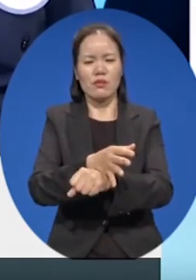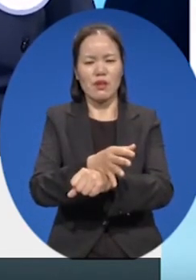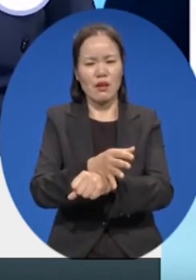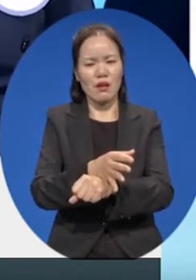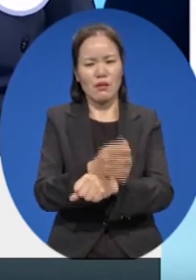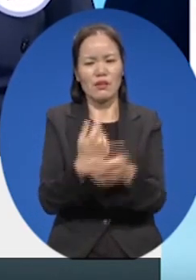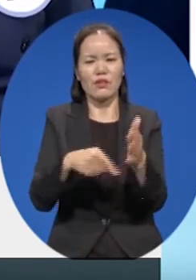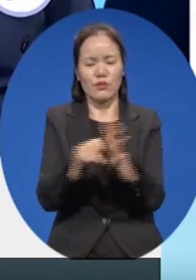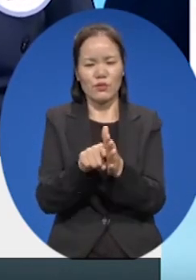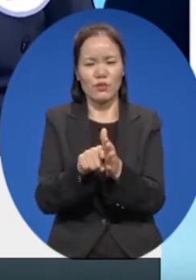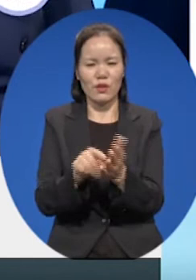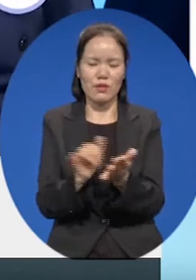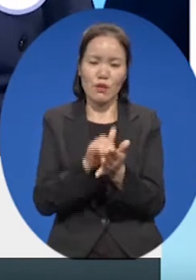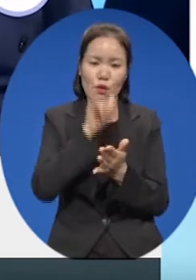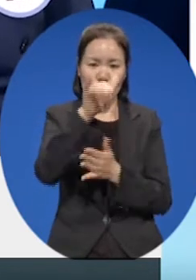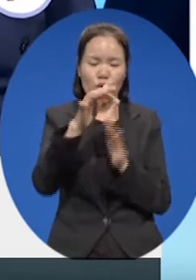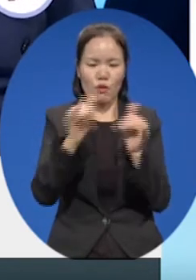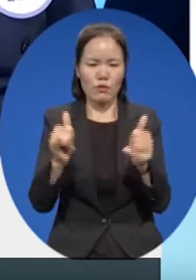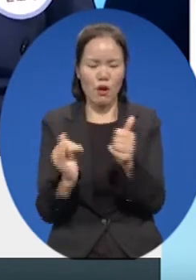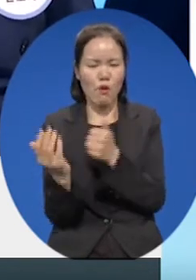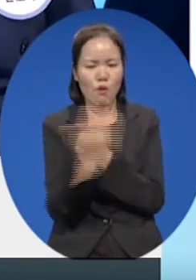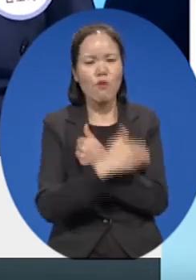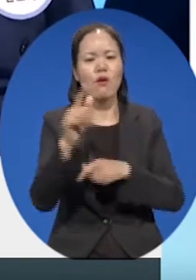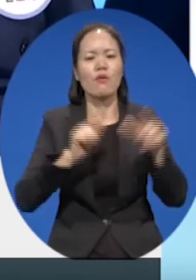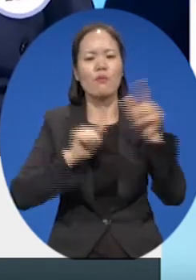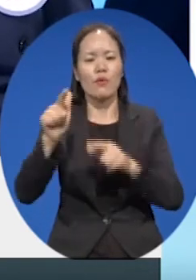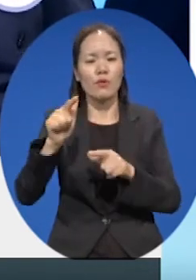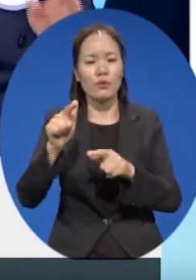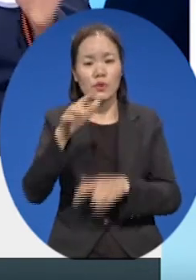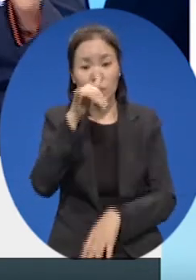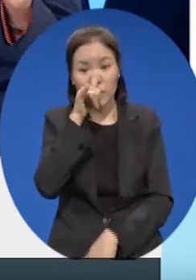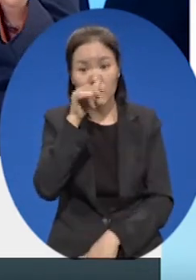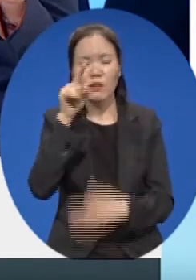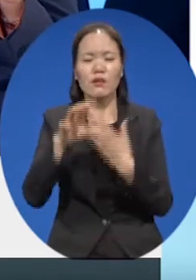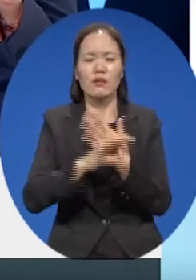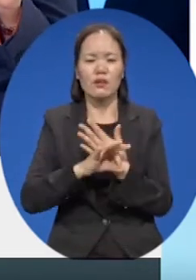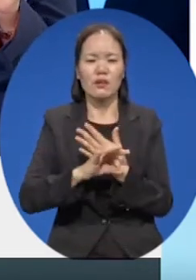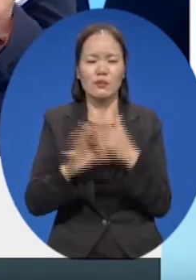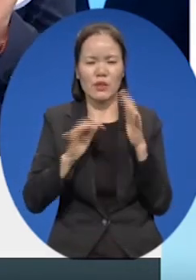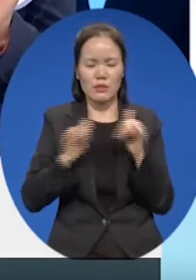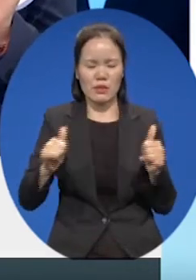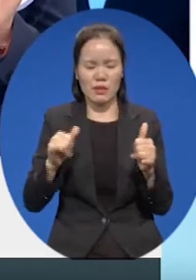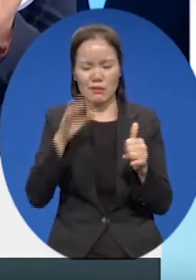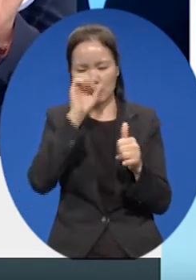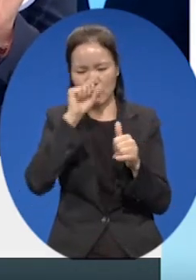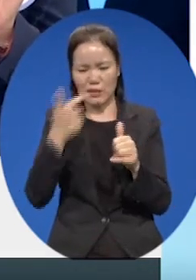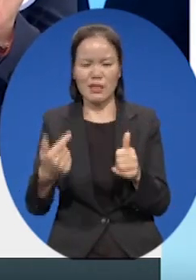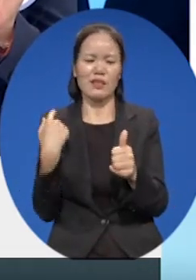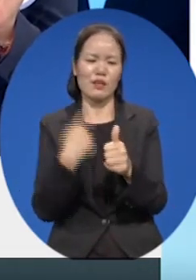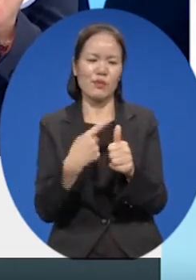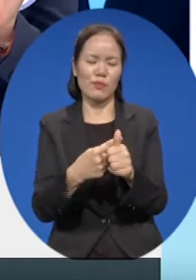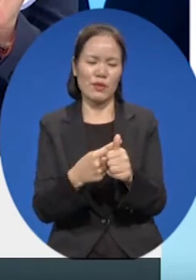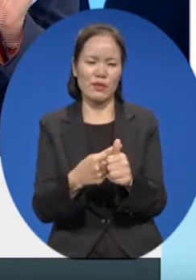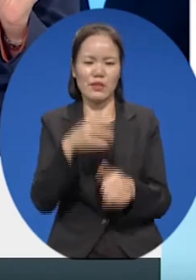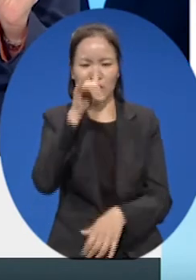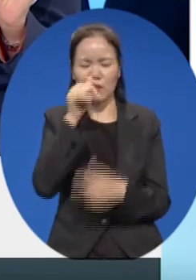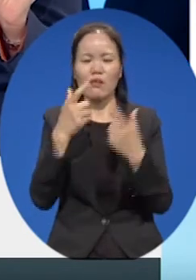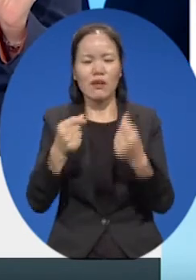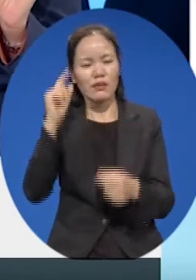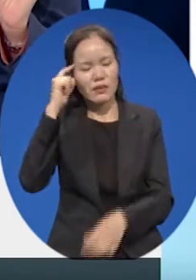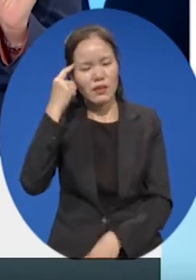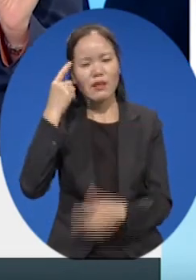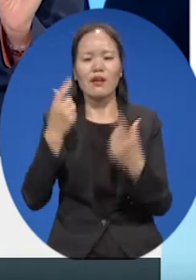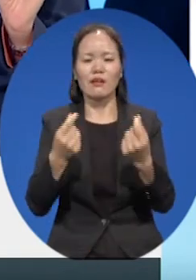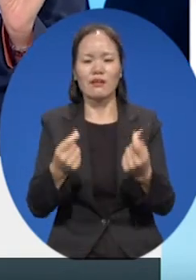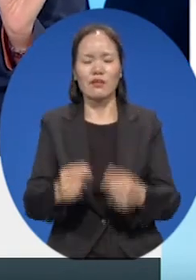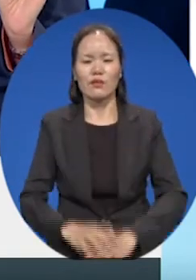요트를 타러 나가신 분을 옹호해주는 모습을 보이면은 일단 민심에 안 좋은 영향을 미칠 것이다 이렇게 판단을 한 것 같고